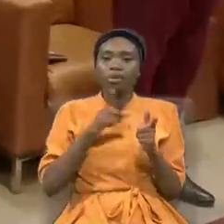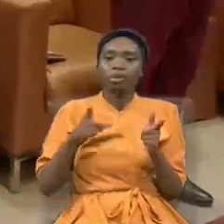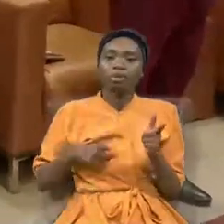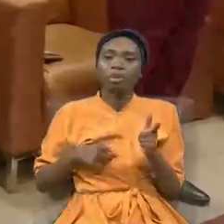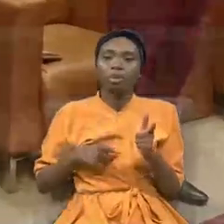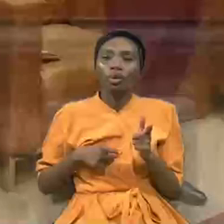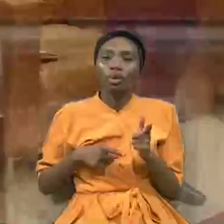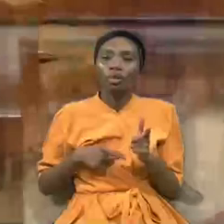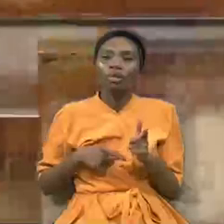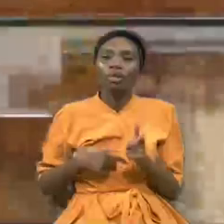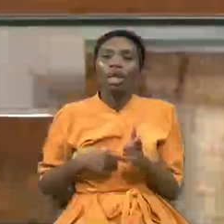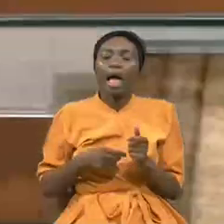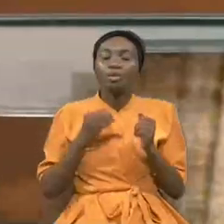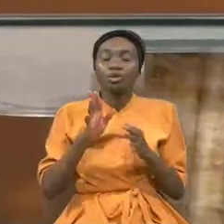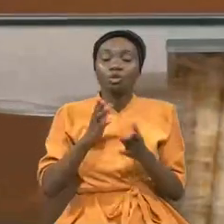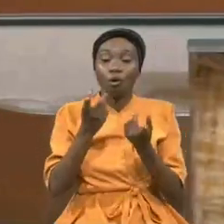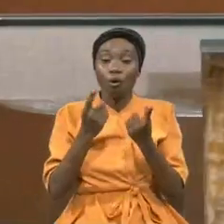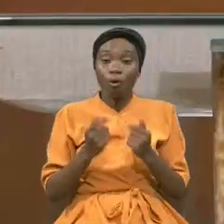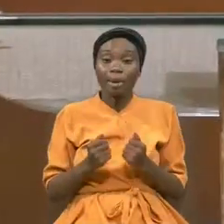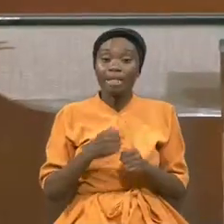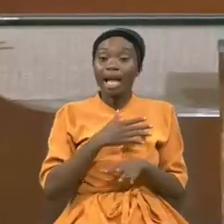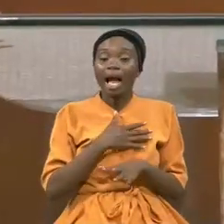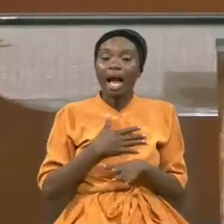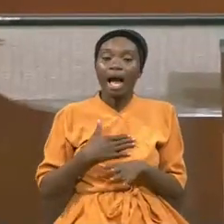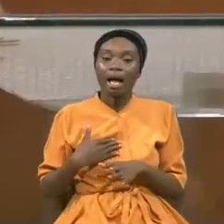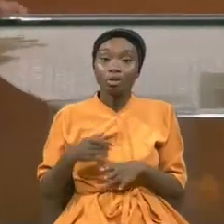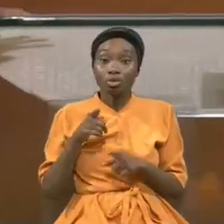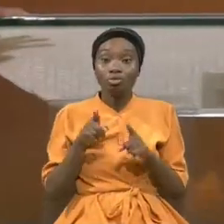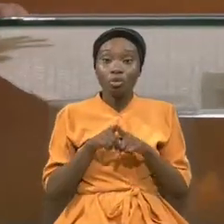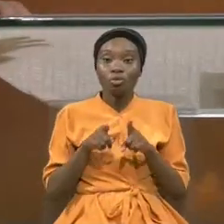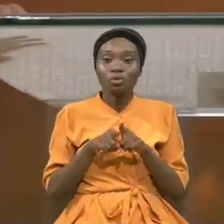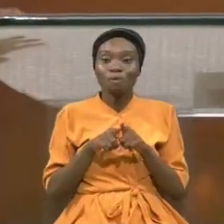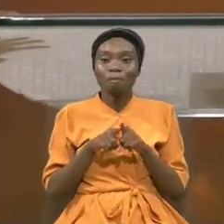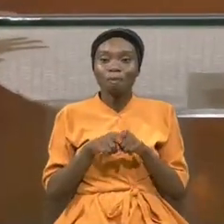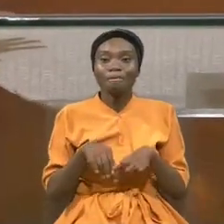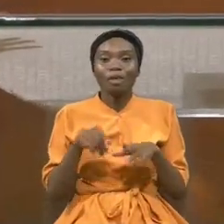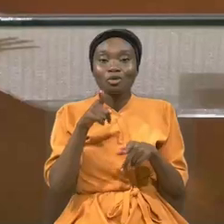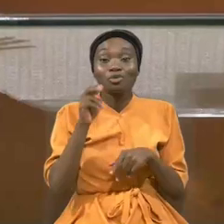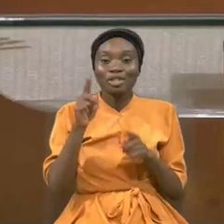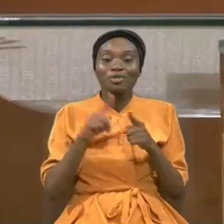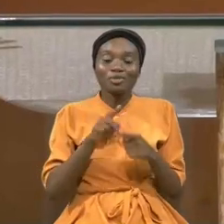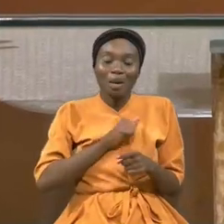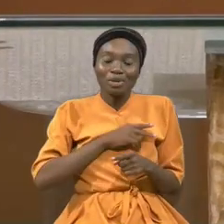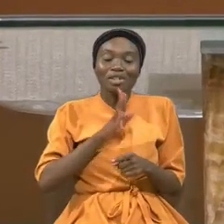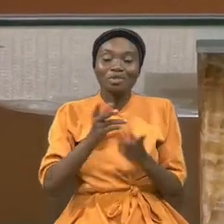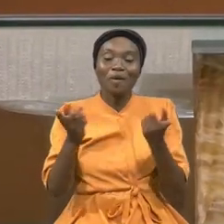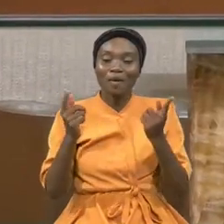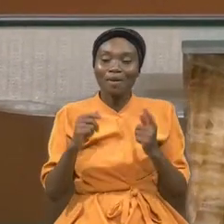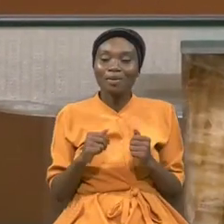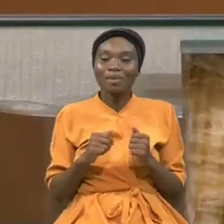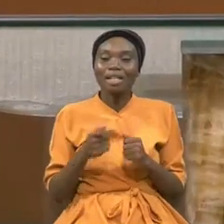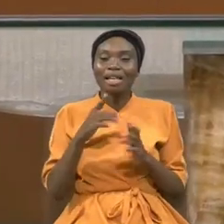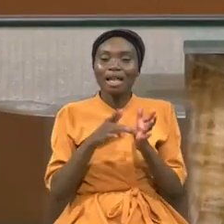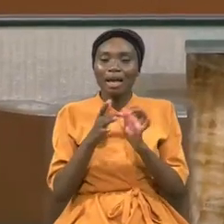Le Seigneur apprécie votre arrivée et vous aussi, vous devez apprécier votre venue